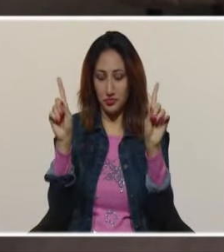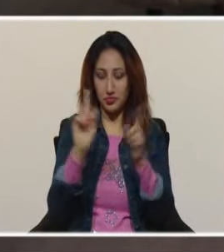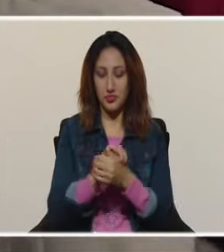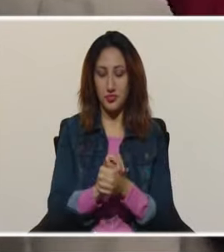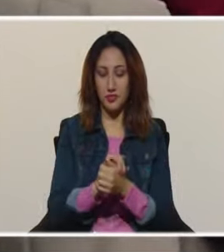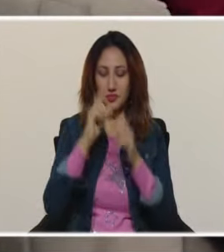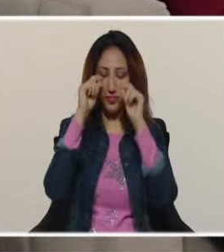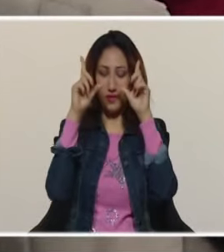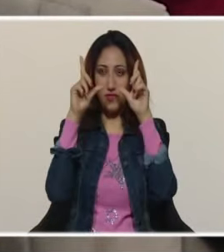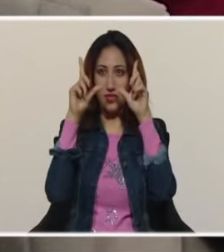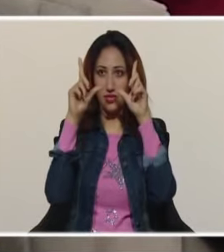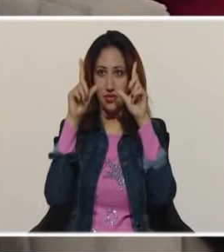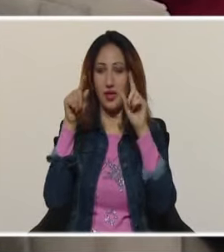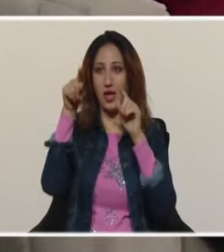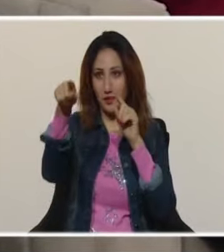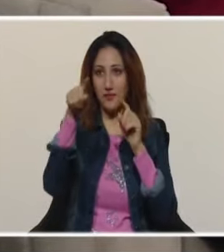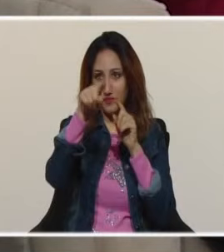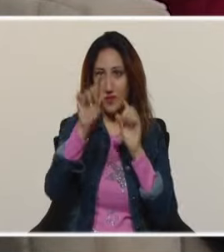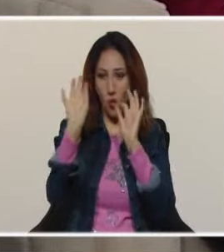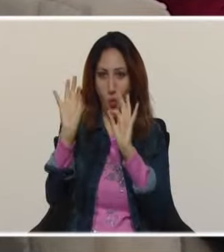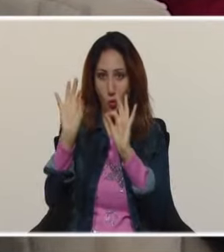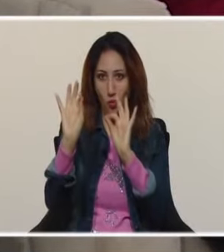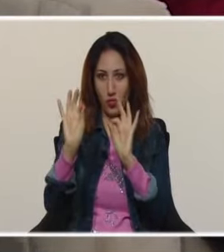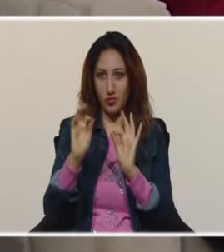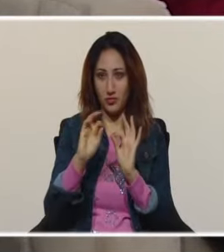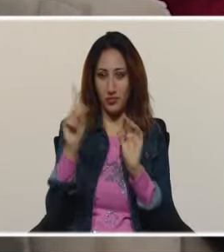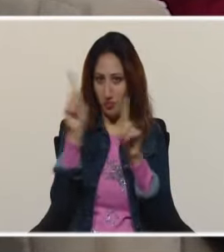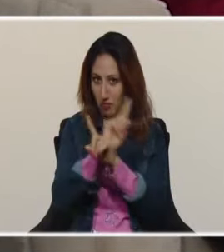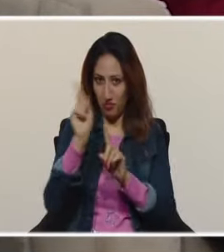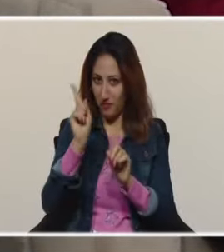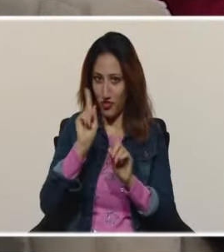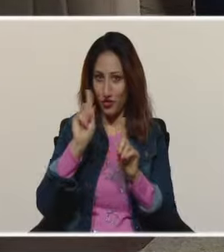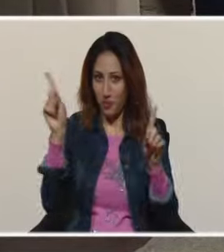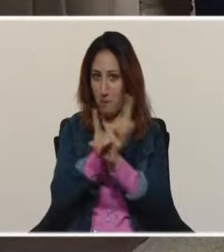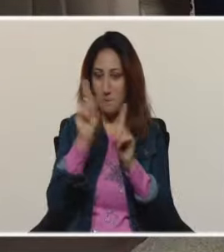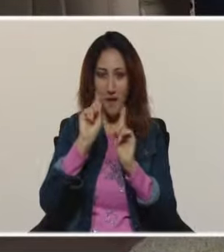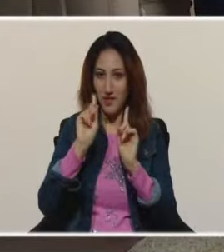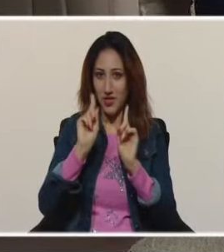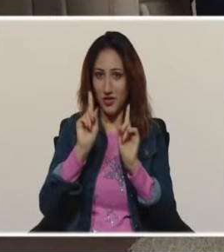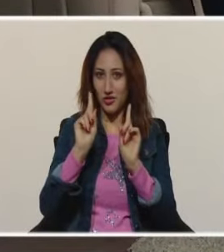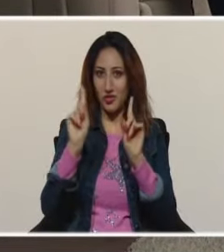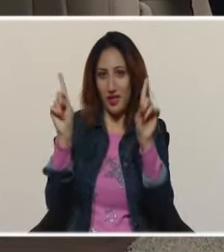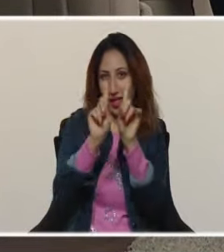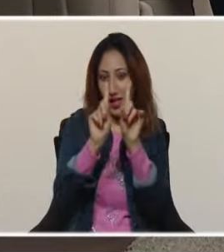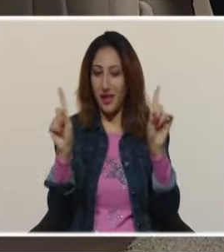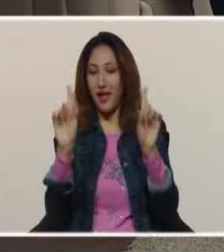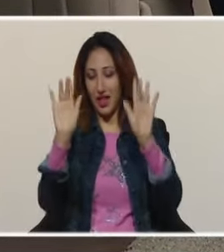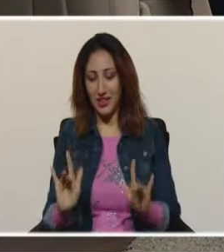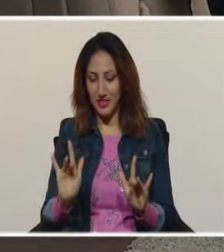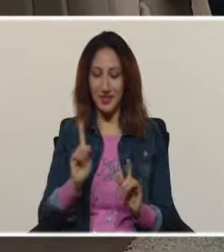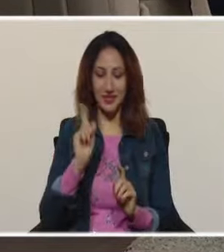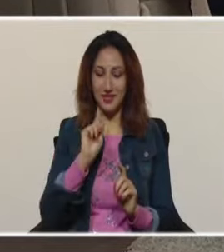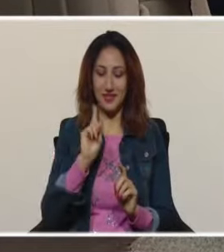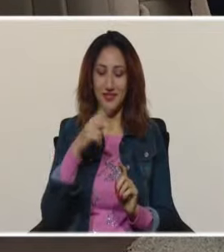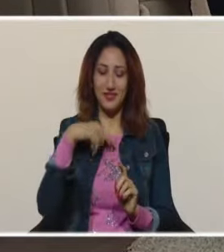فتحوا عينيكم. شهاب وشاهر. يعني شاهر هو شاهر. لا لا لا لا. شهاب وشاهر. هو على فكره اولا هم قاموا وعملوا نفسهم قايمين وكل واحد قاعد في مكانه.